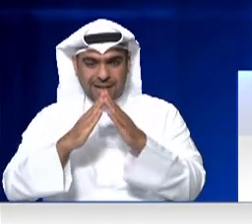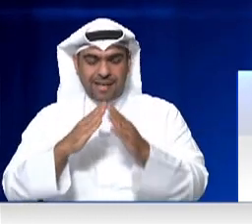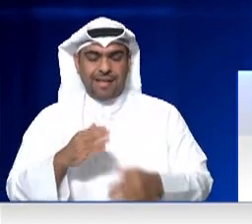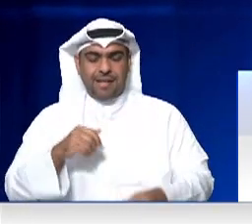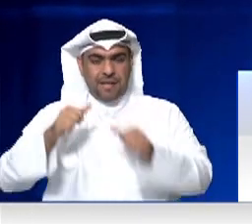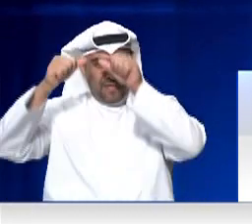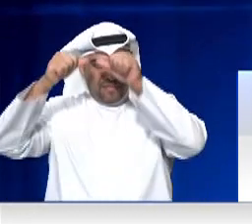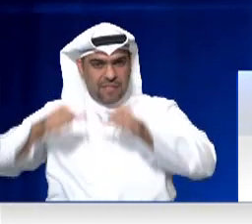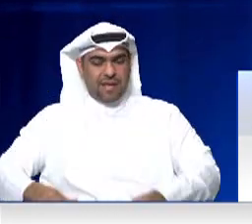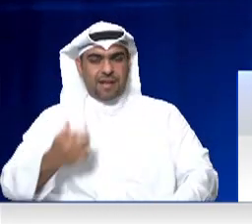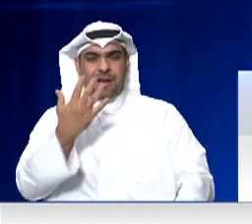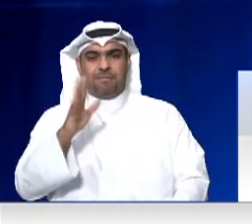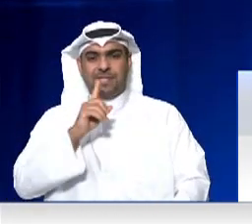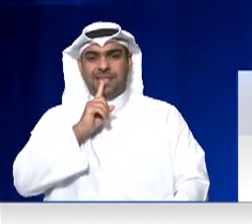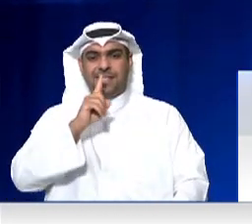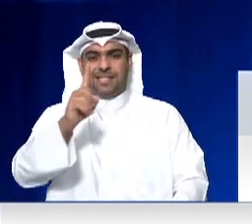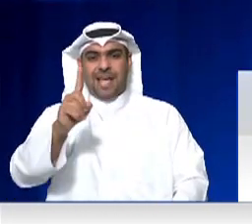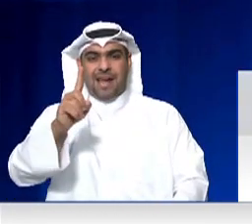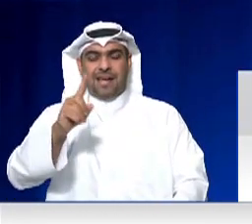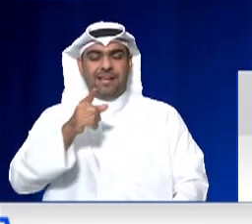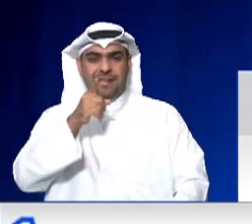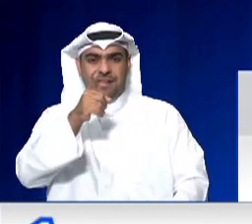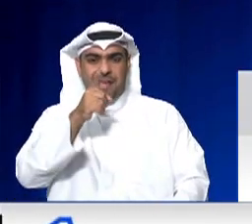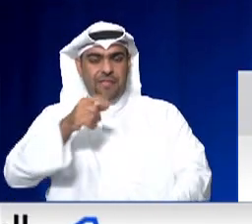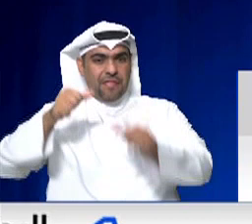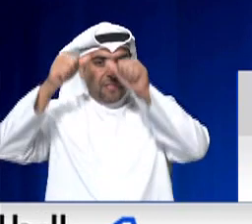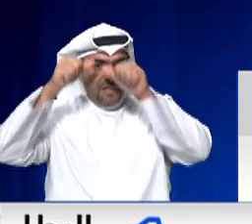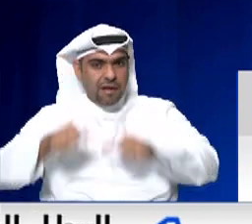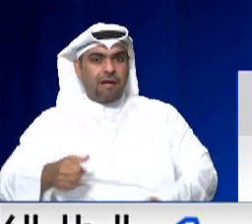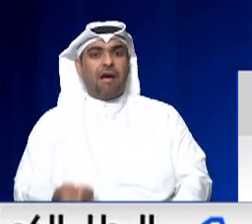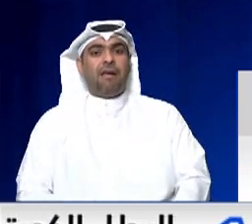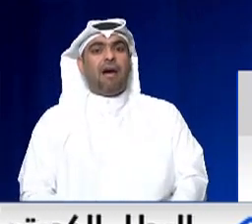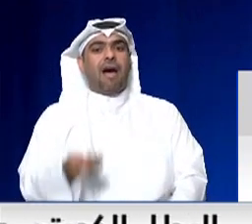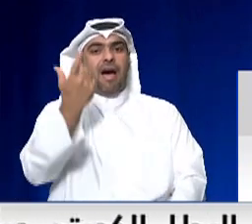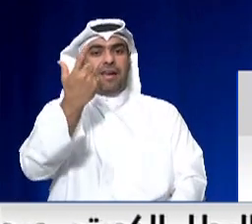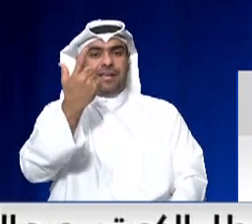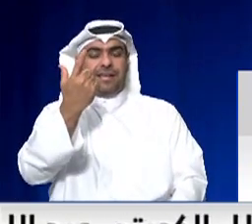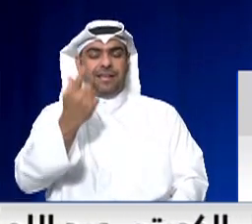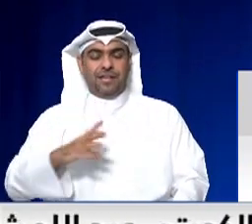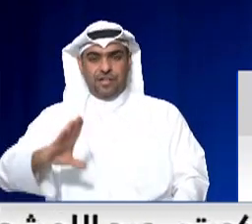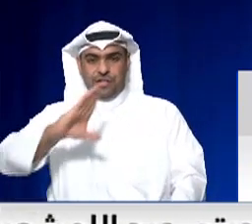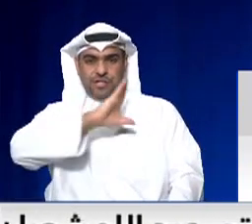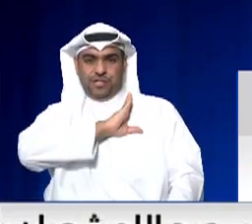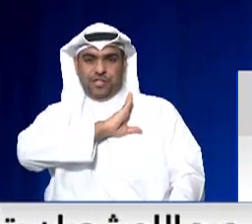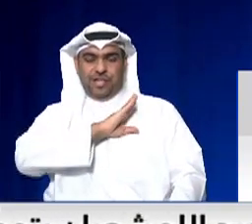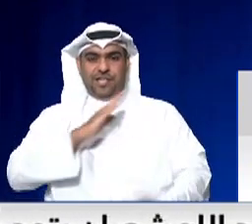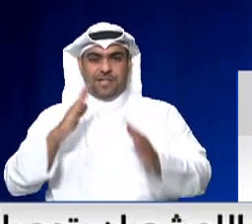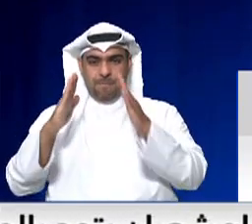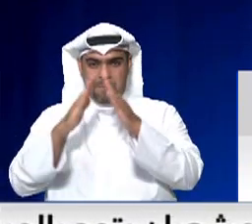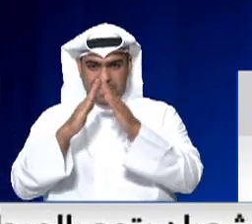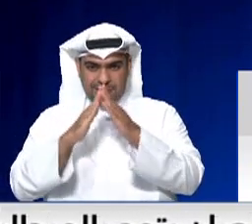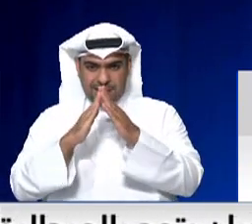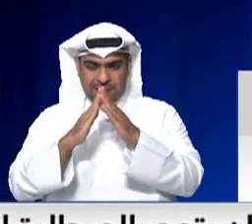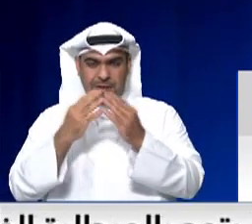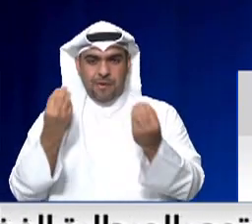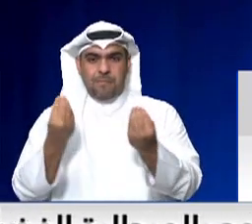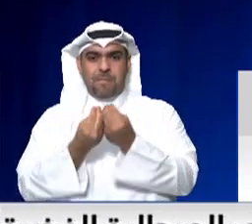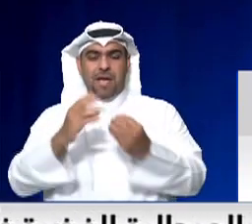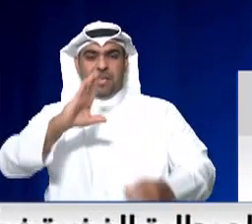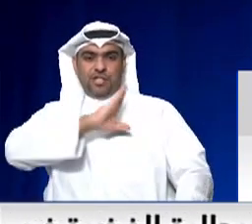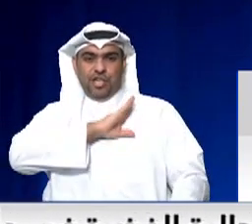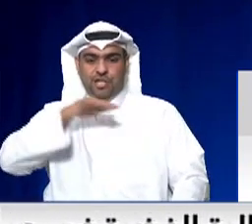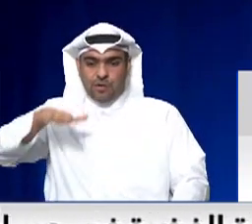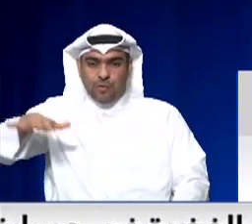بهذه المناسبة الغالية والتي سطر خلالها الجيش المصري مع أشقائه من جيوش الدول